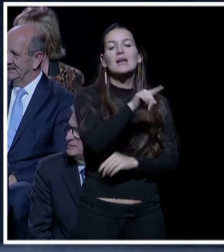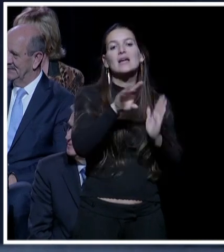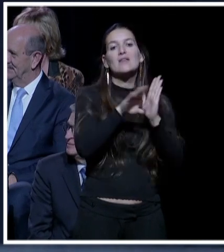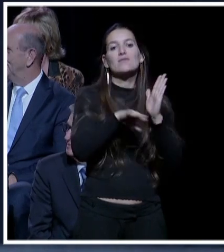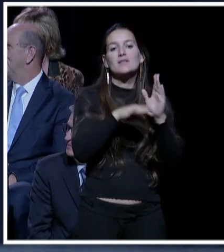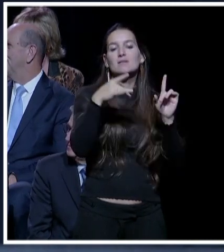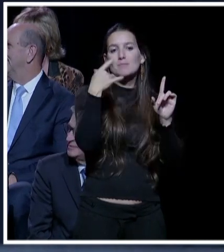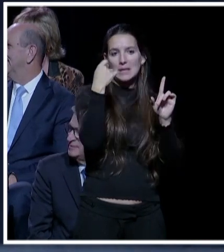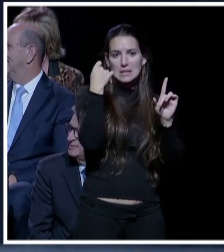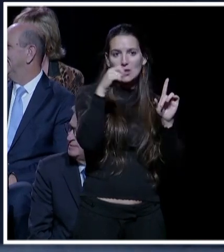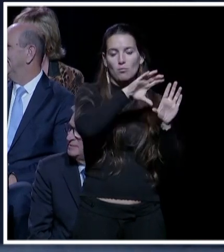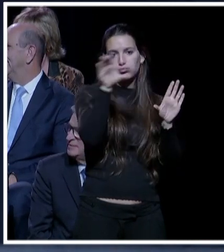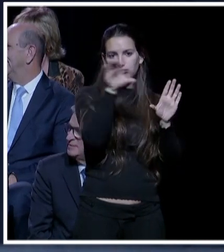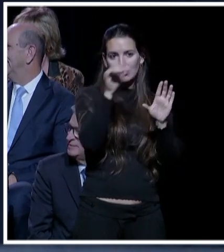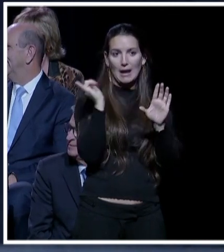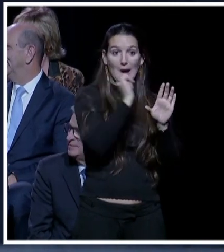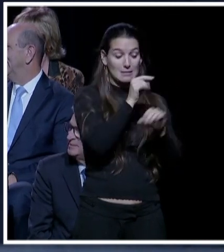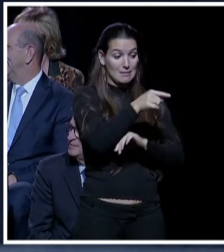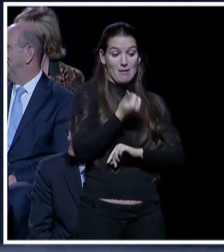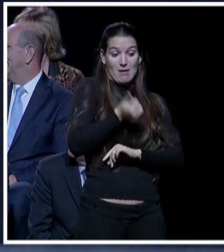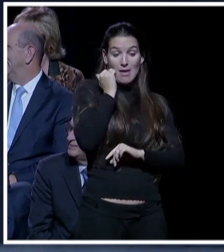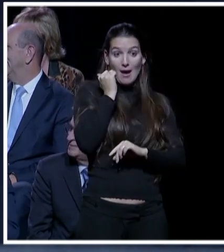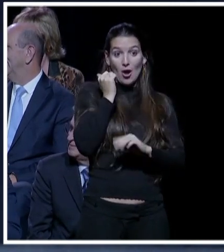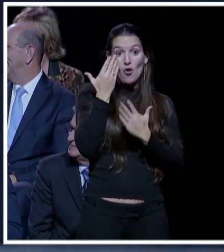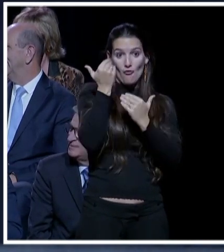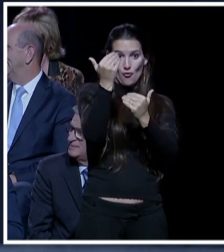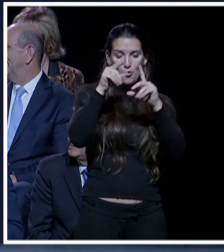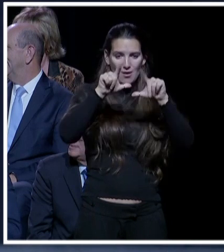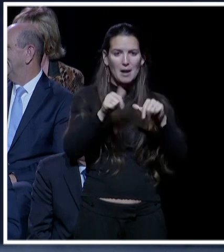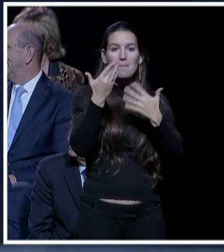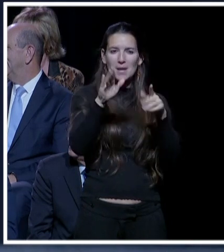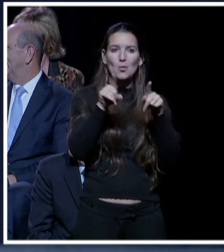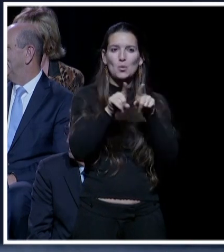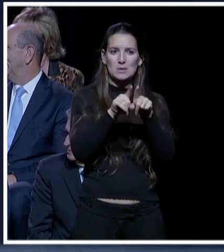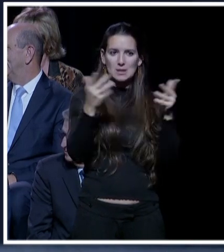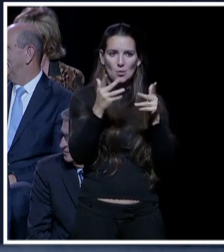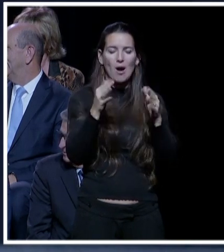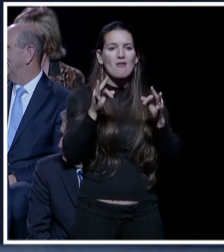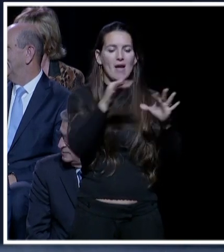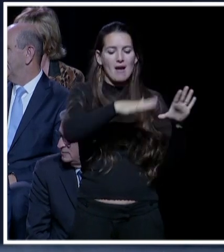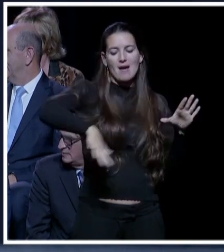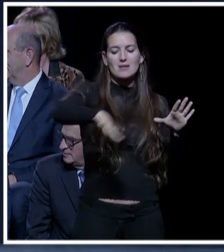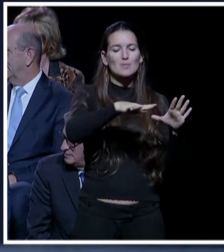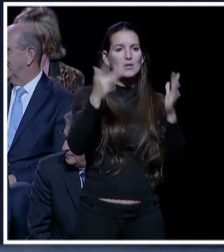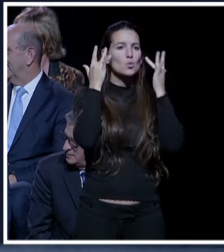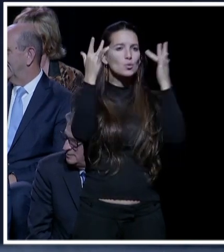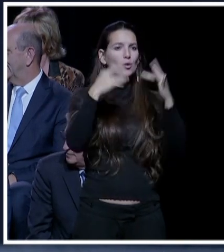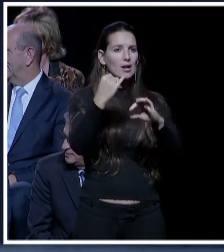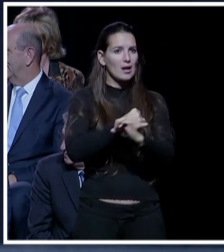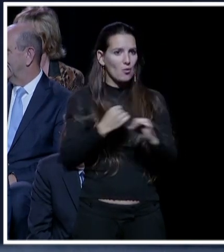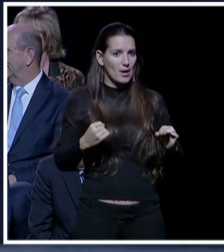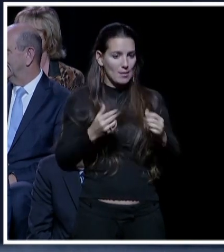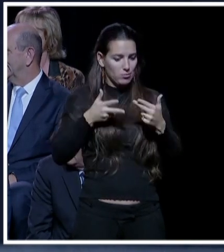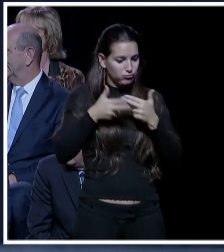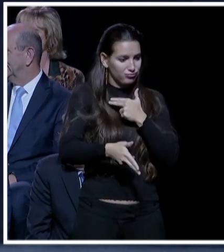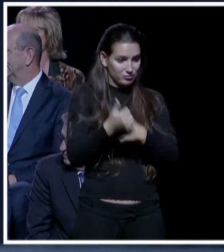Pays de Grasse. Il faisait ses vœux hier, mais surtout, il inaugurait un espace culturel exceptionnel. Et je voudrais